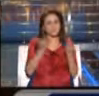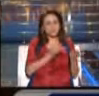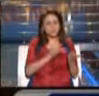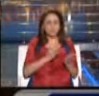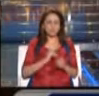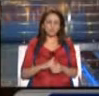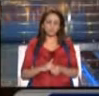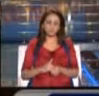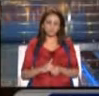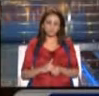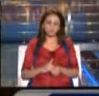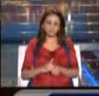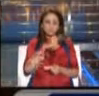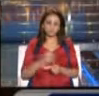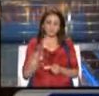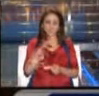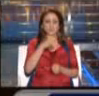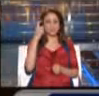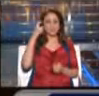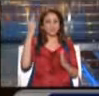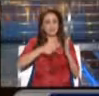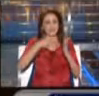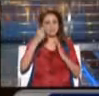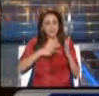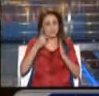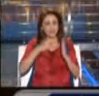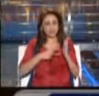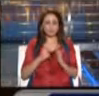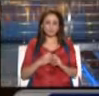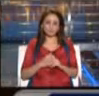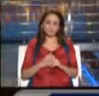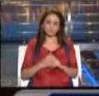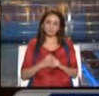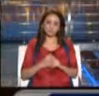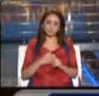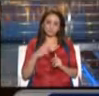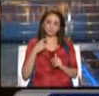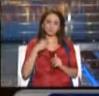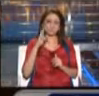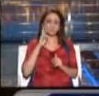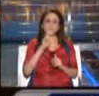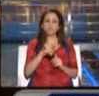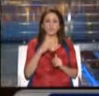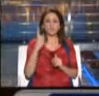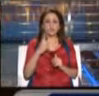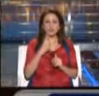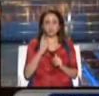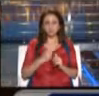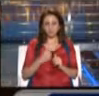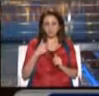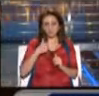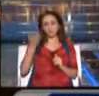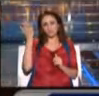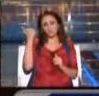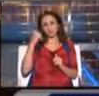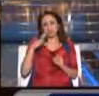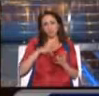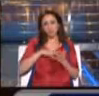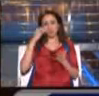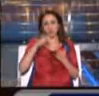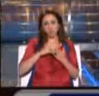في المصادر، في التقارير، في المتابعه، لا اتصور انه ده يعني حتى اللي كان فينا بدا في البدايه ما